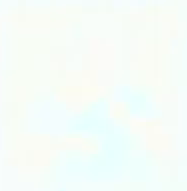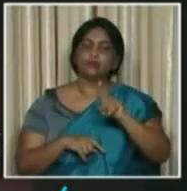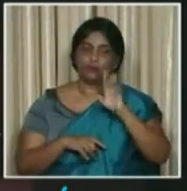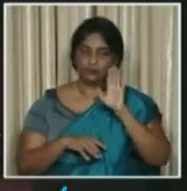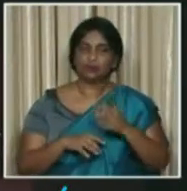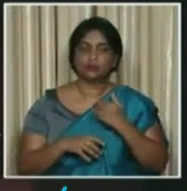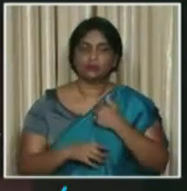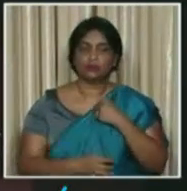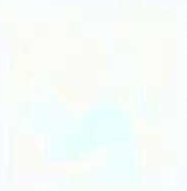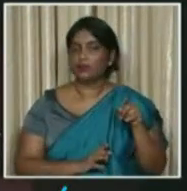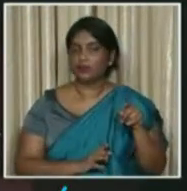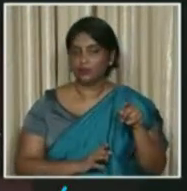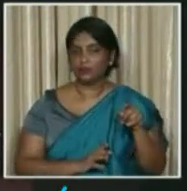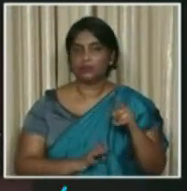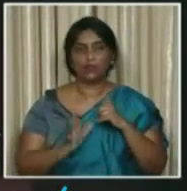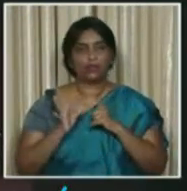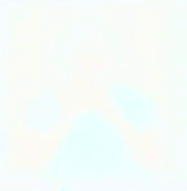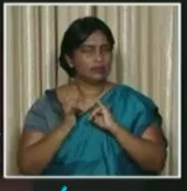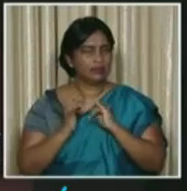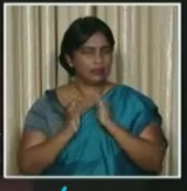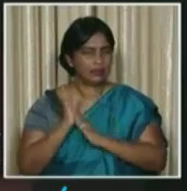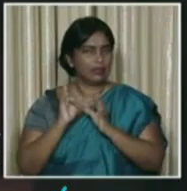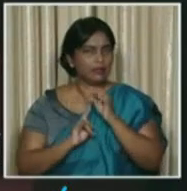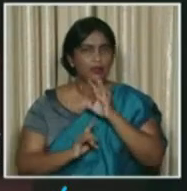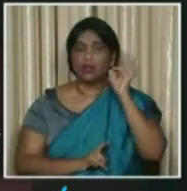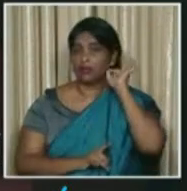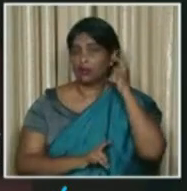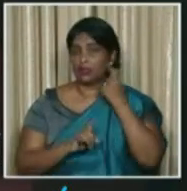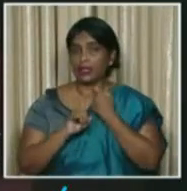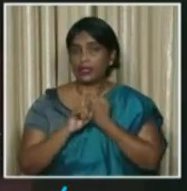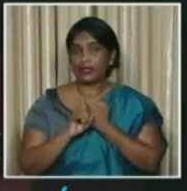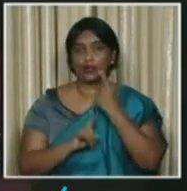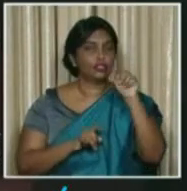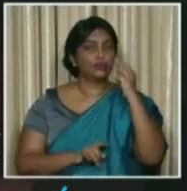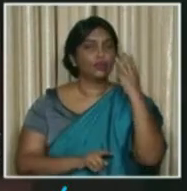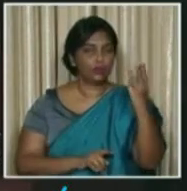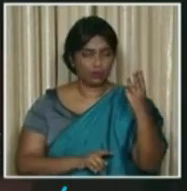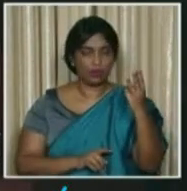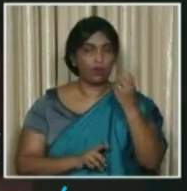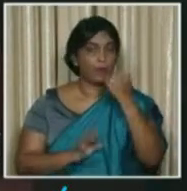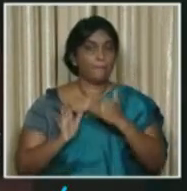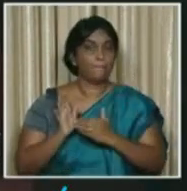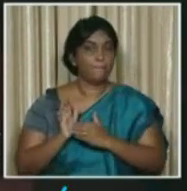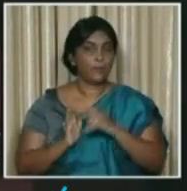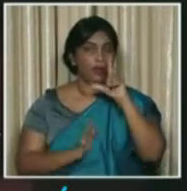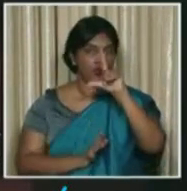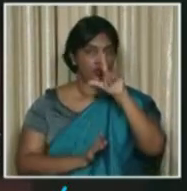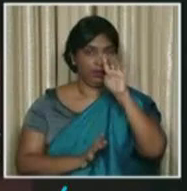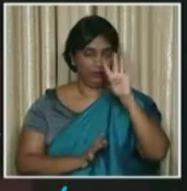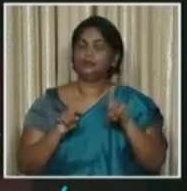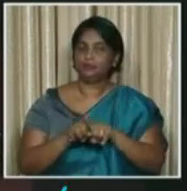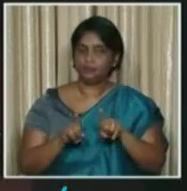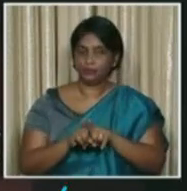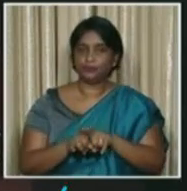පාර්ලිමේන්තුවට යෝජනා කර සිටිනවා. අලිස් අබ්දුල් මන්ත්‍රීවරයා රත්තරන් කිලෝග්‍රෑම් 3.3ක් රුපියල් මිලියන 74ක්